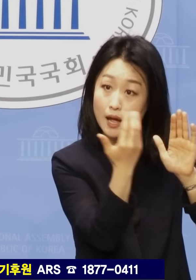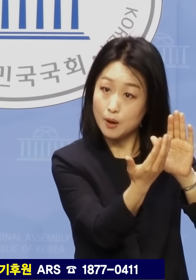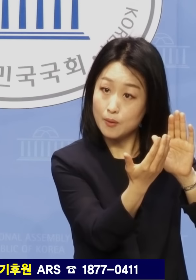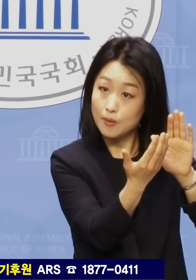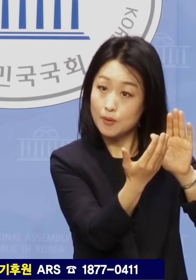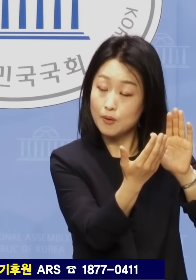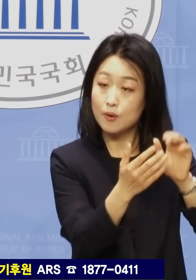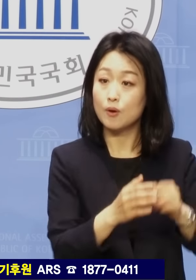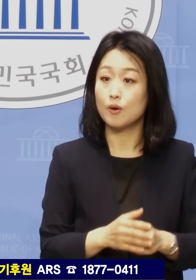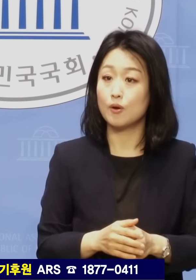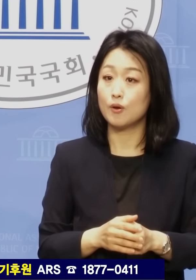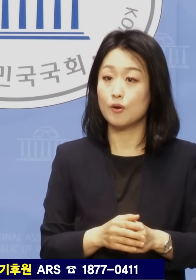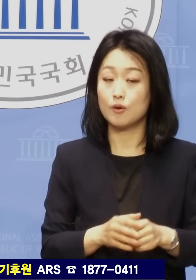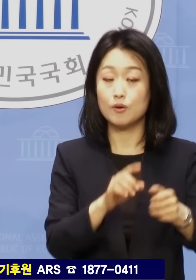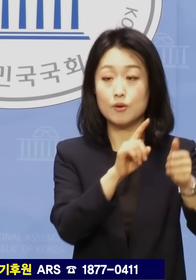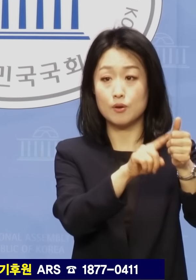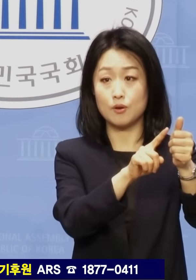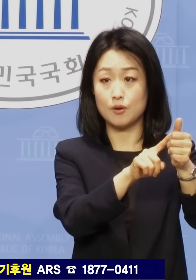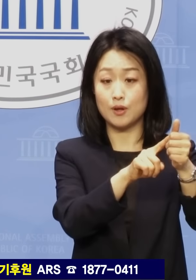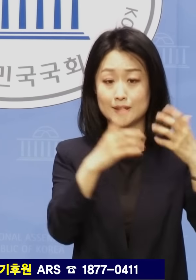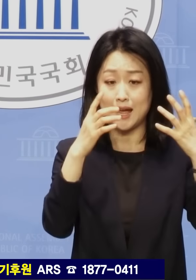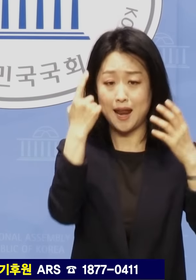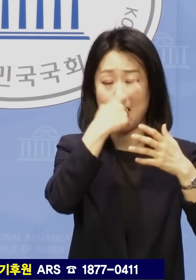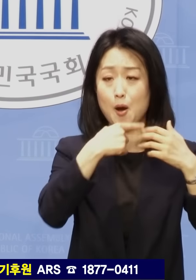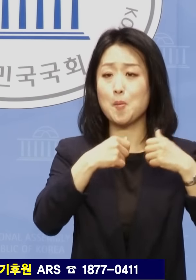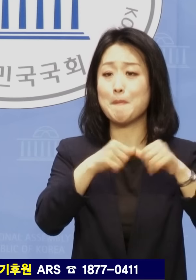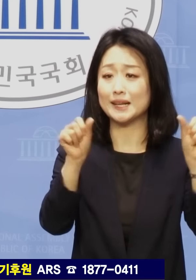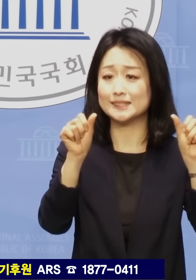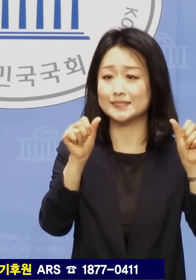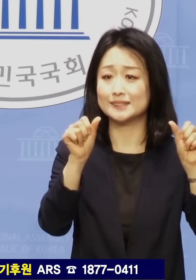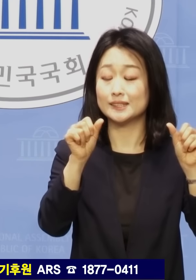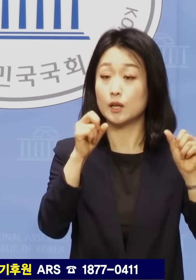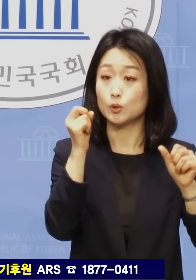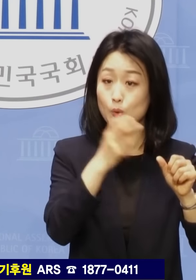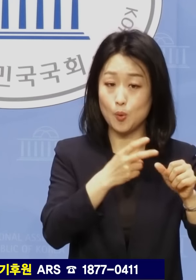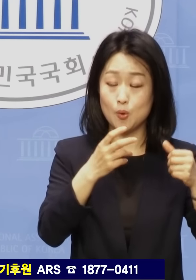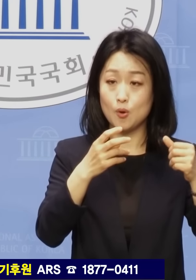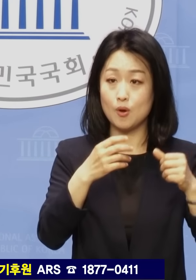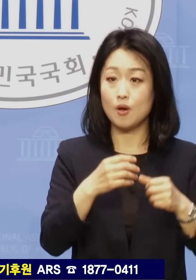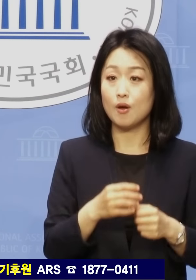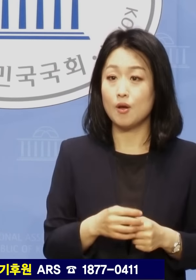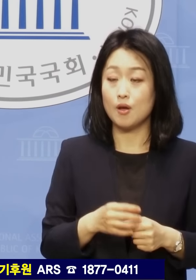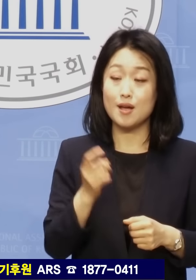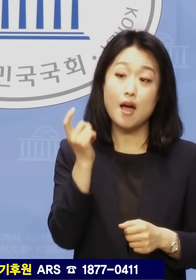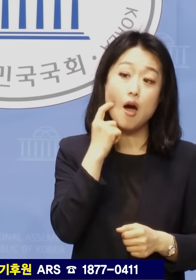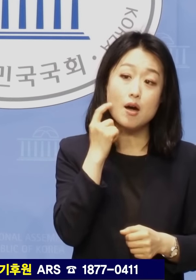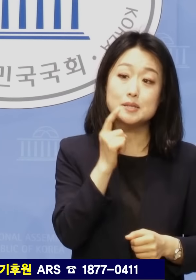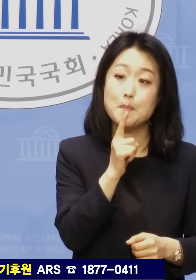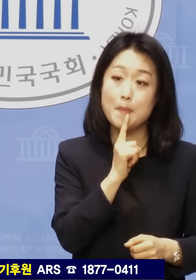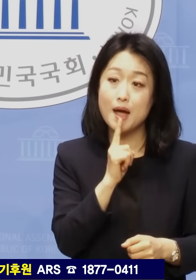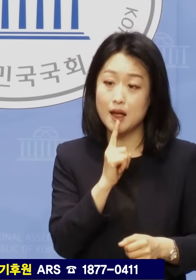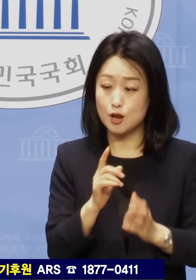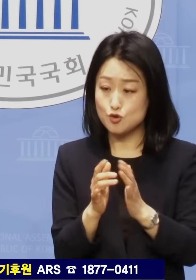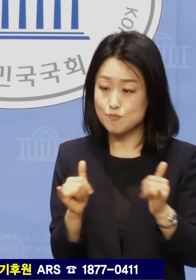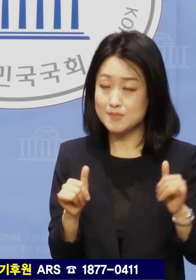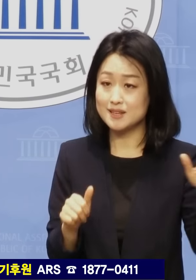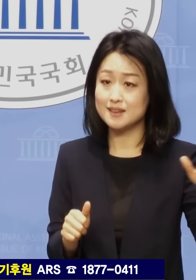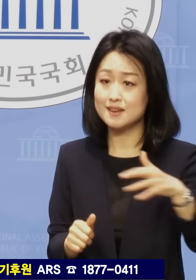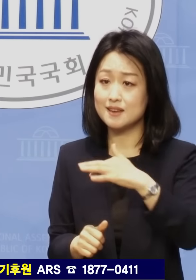무엇입니까 류 위원장은 나라망신도 부족해 뻔뻔한 거짓말로 국민을